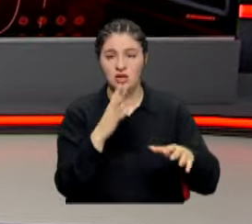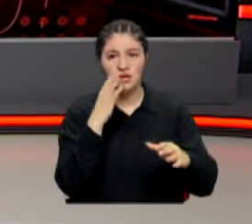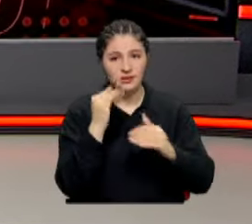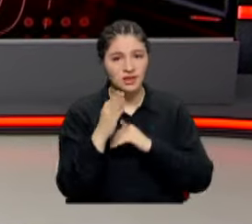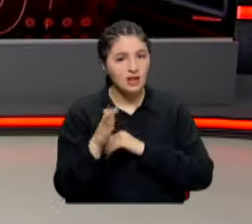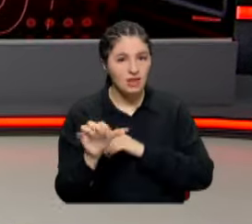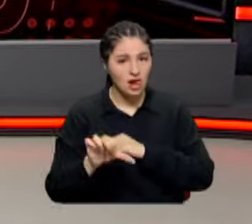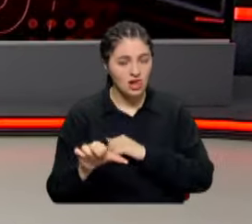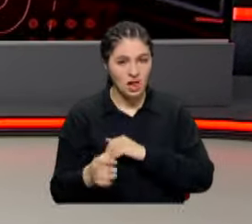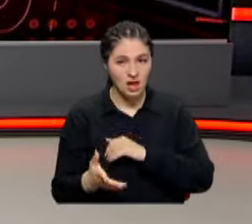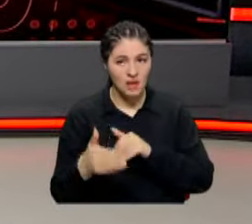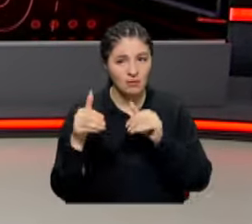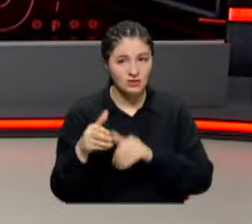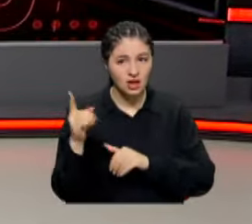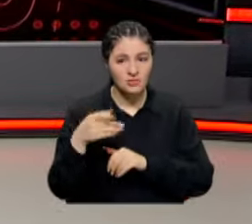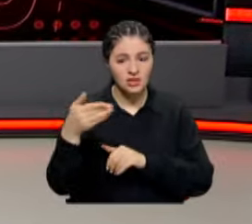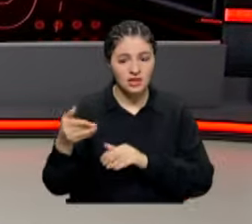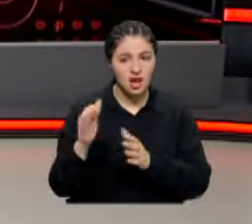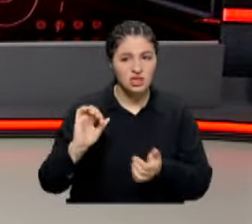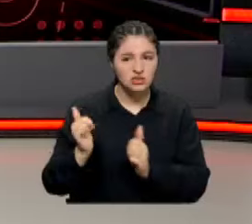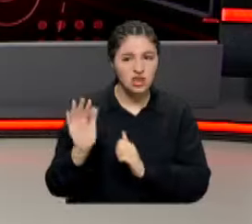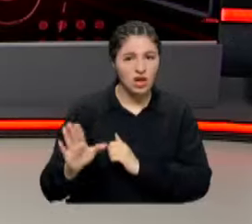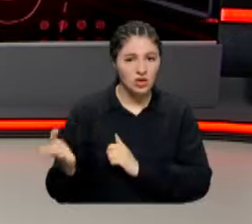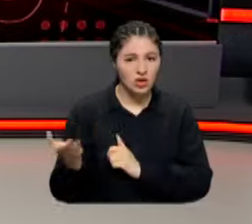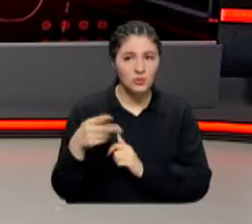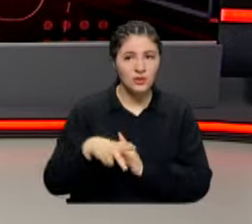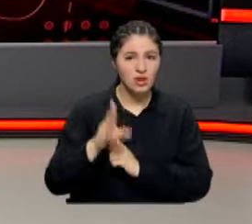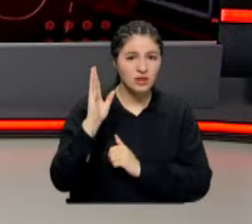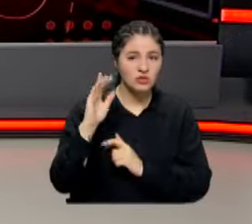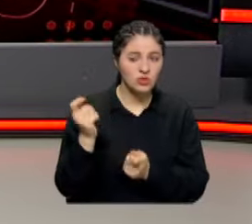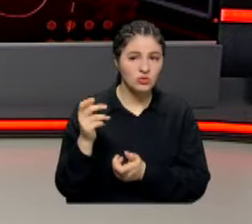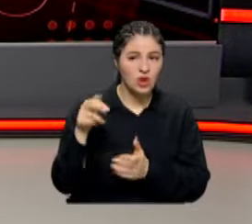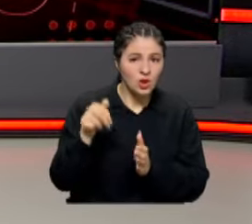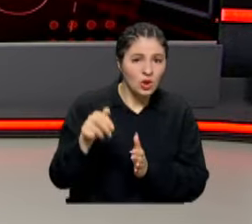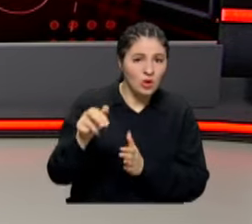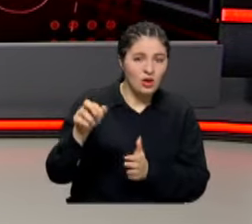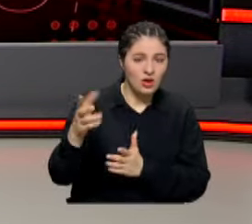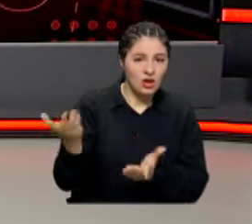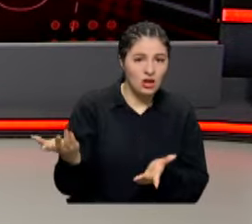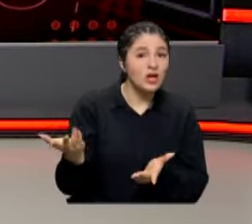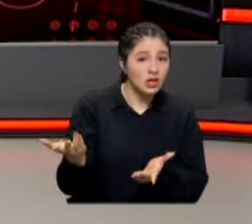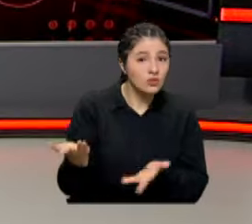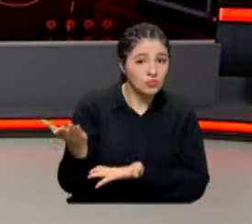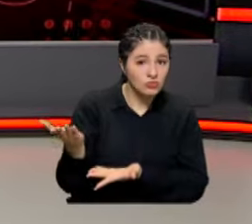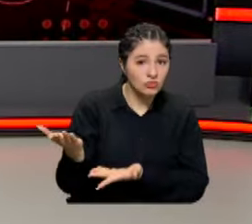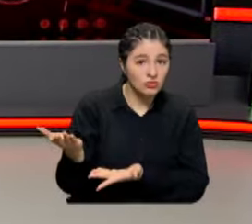İnsanlar gidemiyorlar. Mezarlığa bir kenarda sıkışık. Bir yolda gitmeye çalışıyorlar filan. İşte